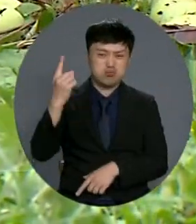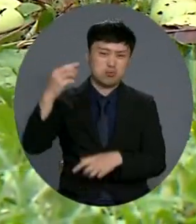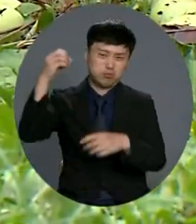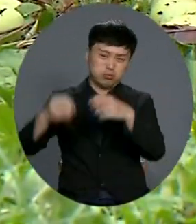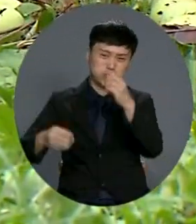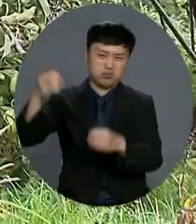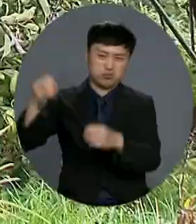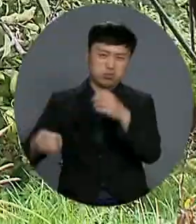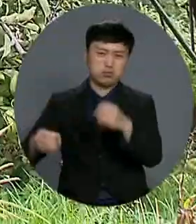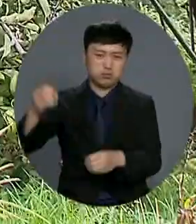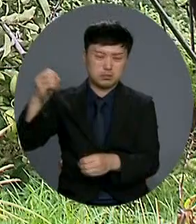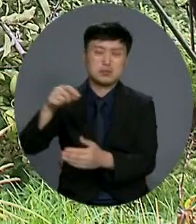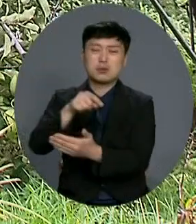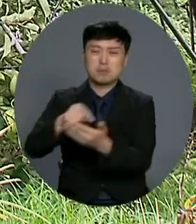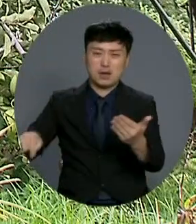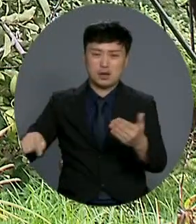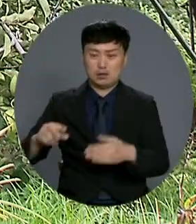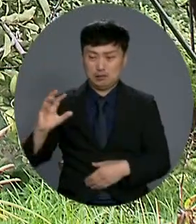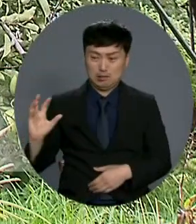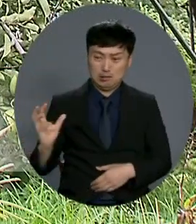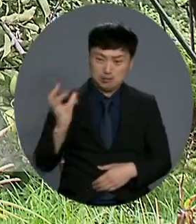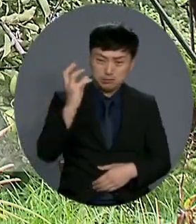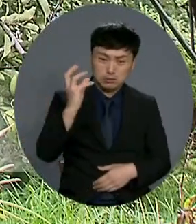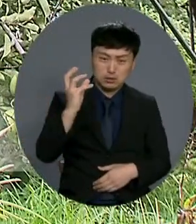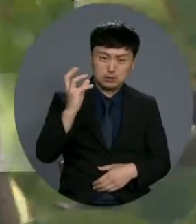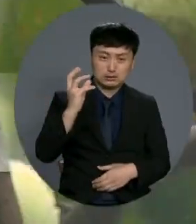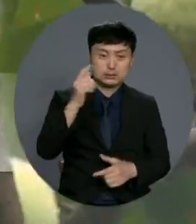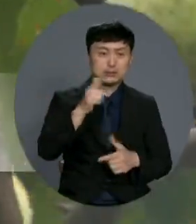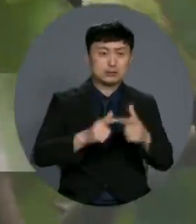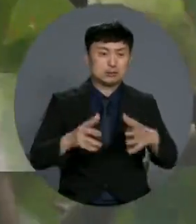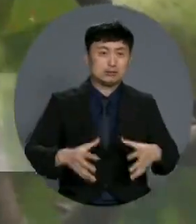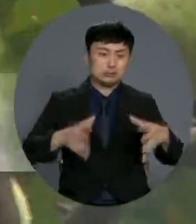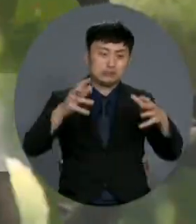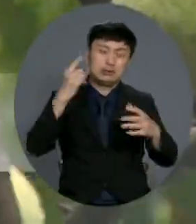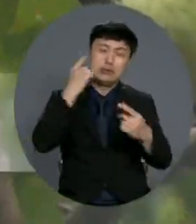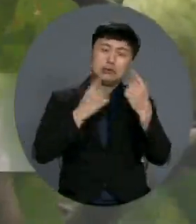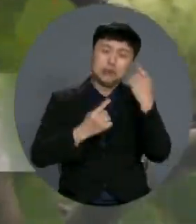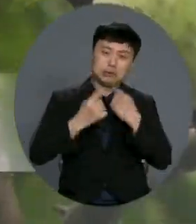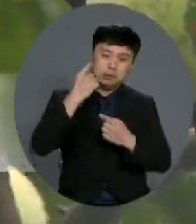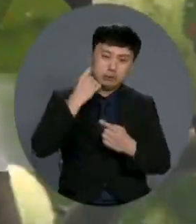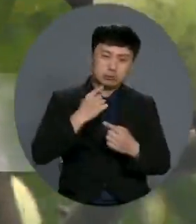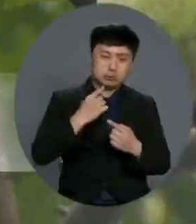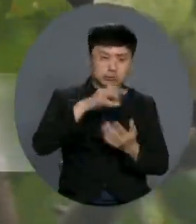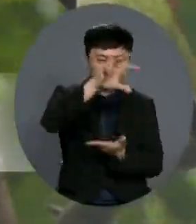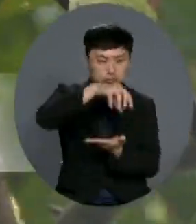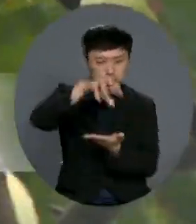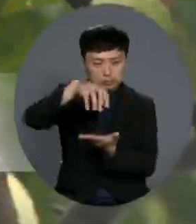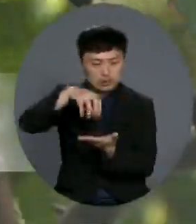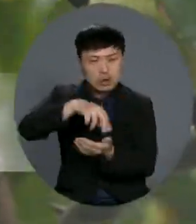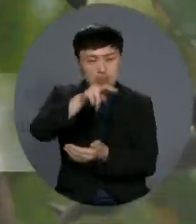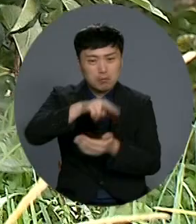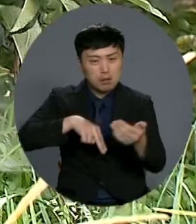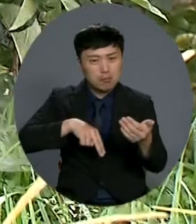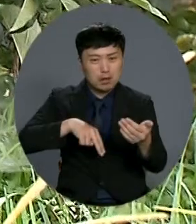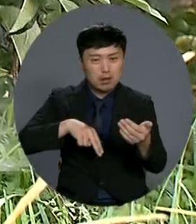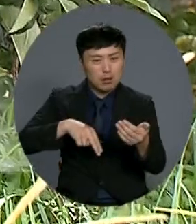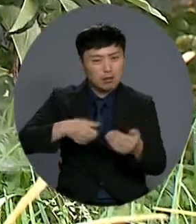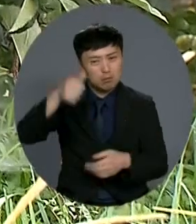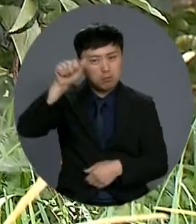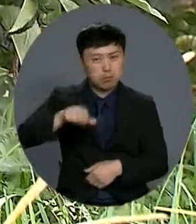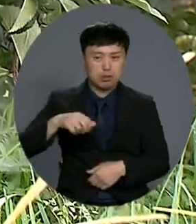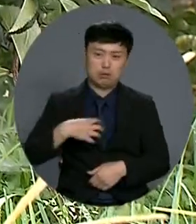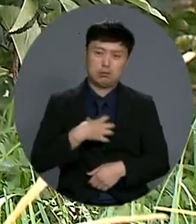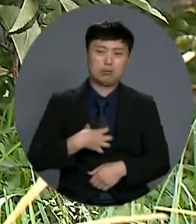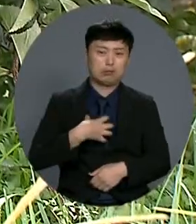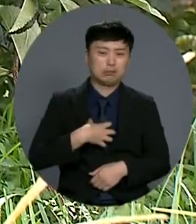겁니다. 태풍을 버텨낸 사과도 강풍에 멍들고 상처난 게 많아 제값을 받을 수 있을지 농민들은